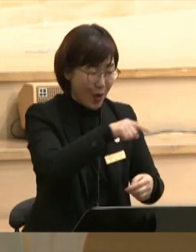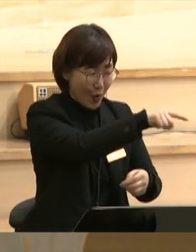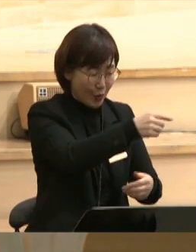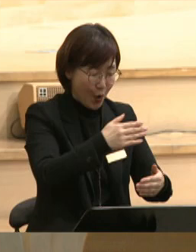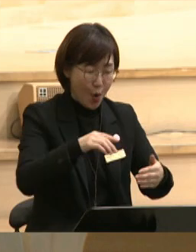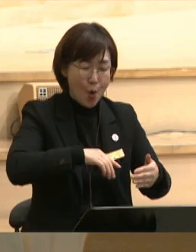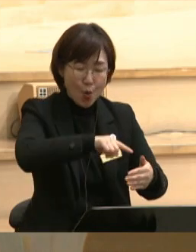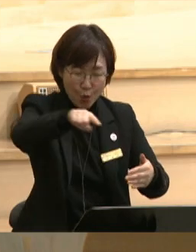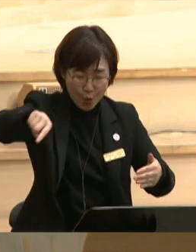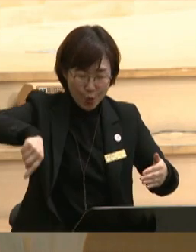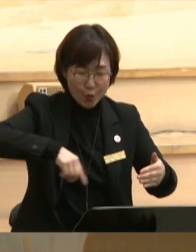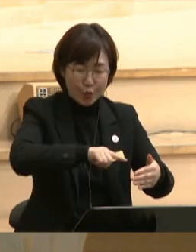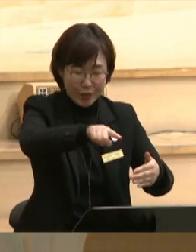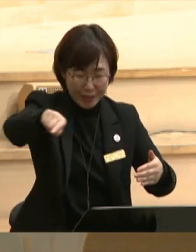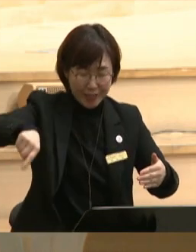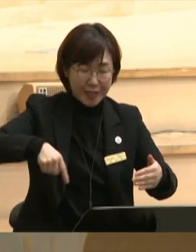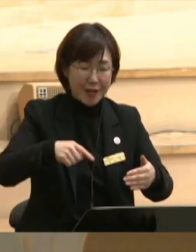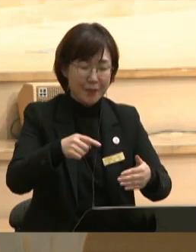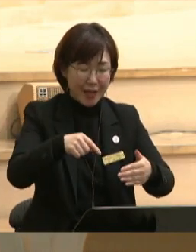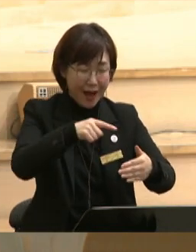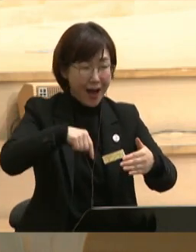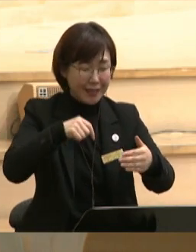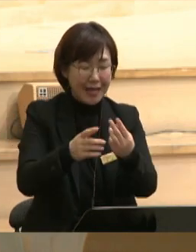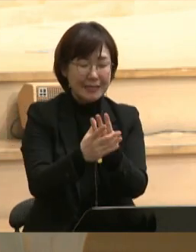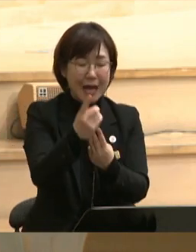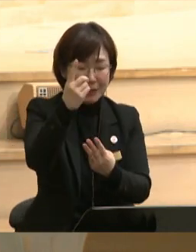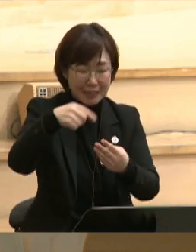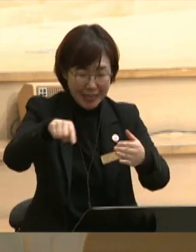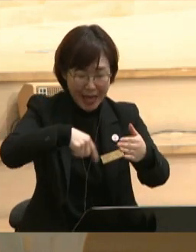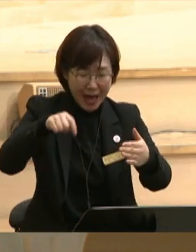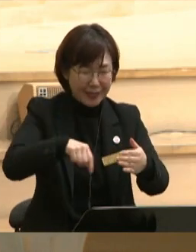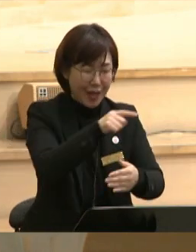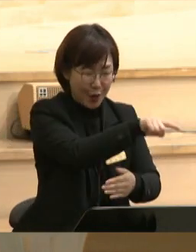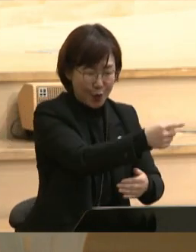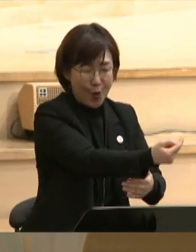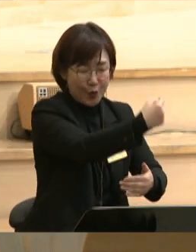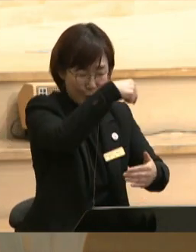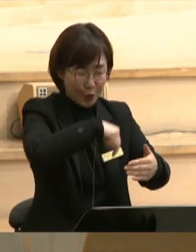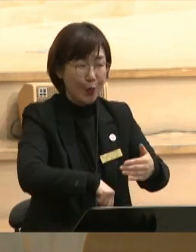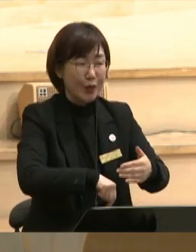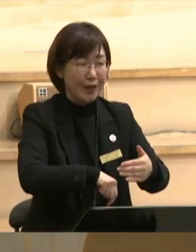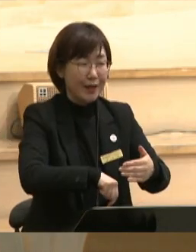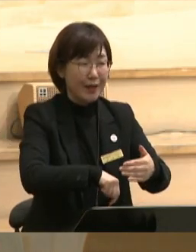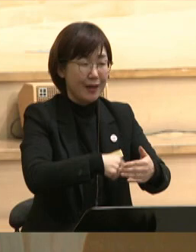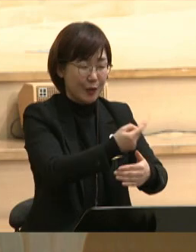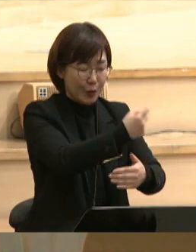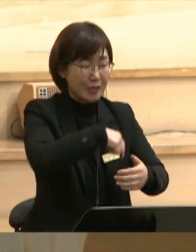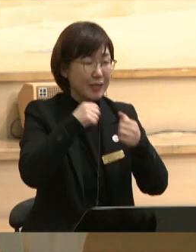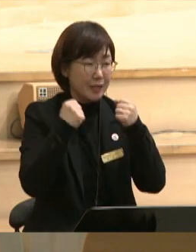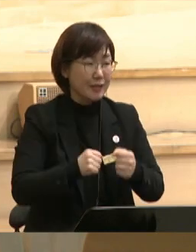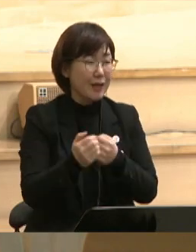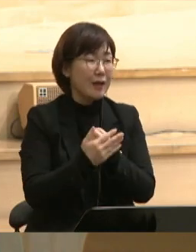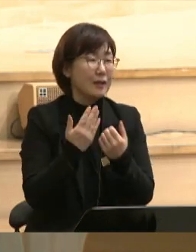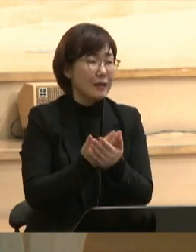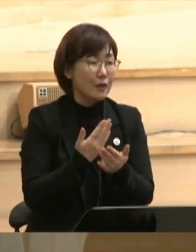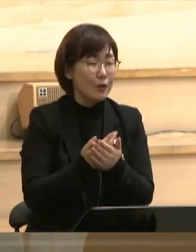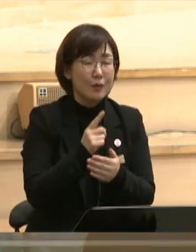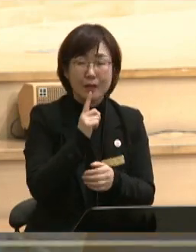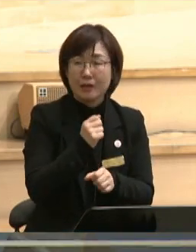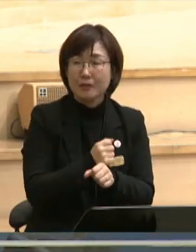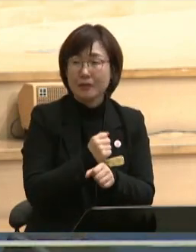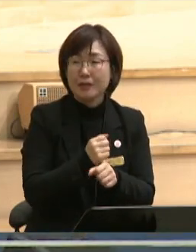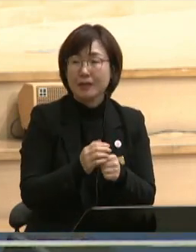하사 여기서 우리는 누구요 삼위일체 하나님을 말하는 거예요 삼위일체 하나님 그러니까